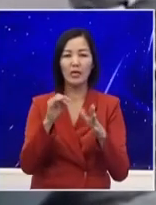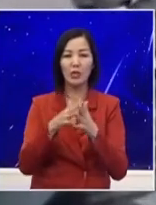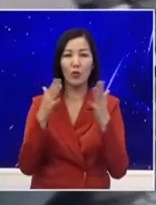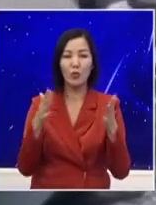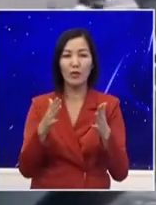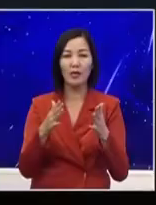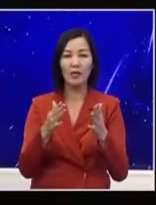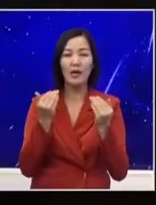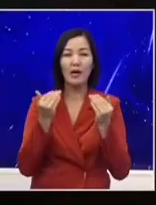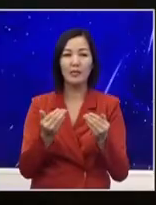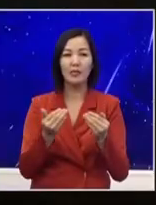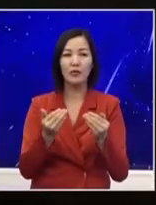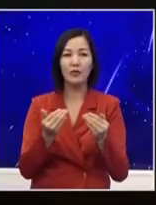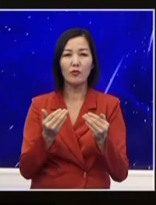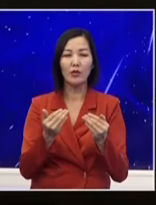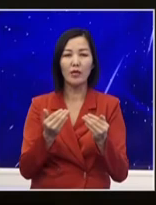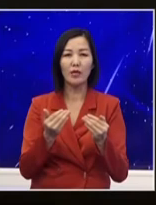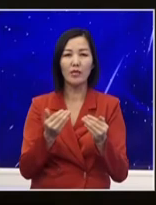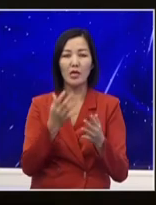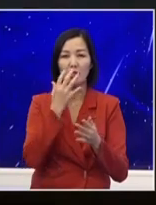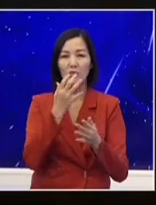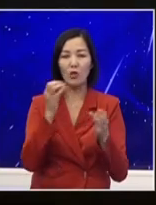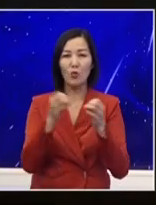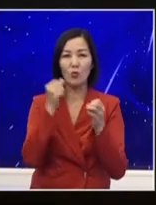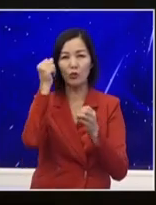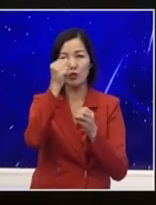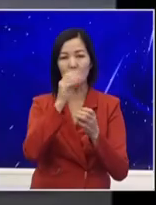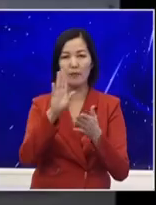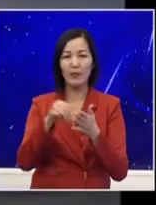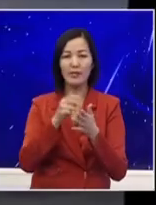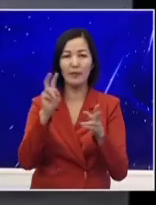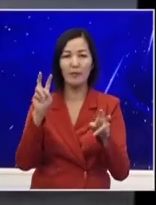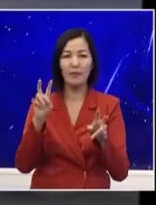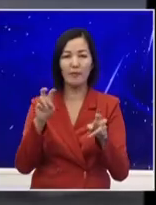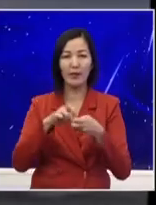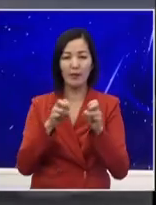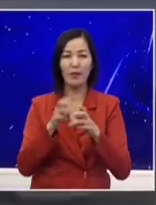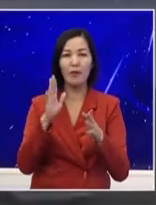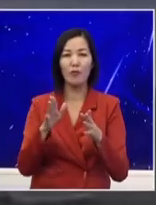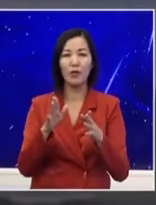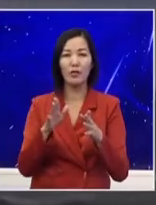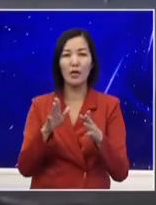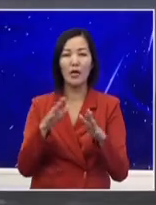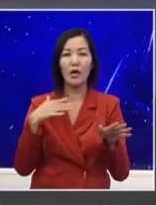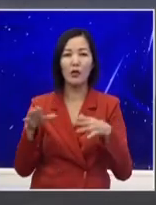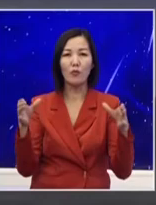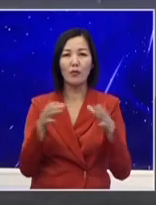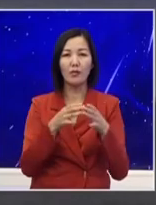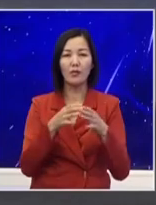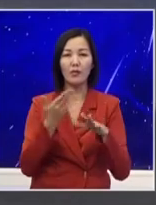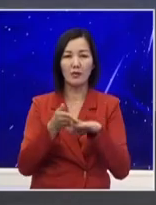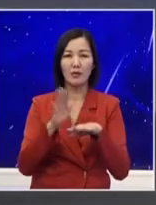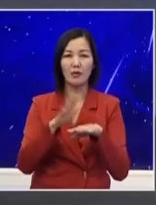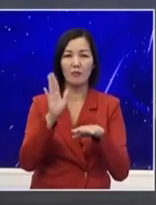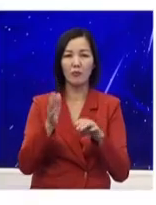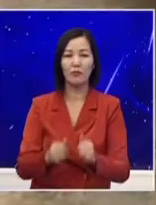Алайда сарапшылардың айтуынша, жылы толқындар алдағы 10 жылдықтағы басты мәселе болады. Бұл әлеуметтік осал топтар үшін қиынға соқпақ.